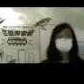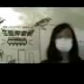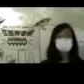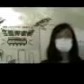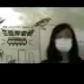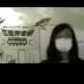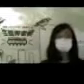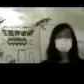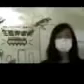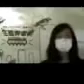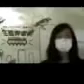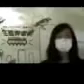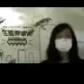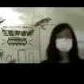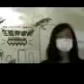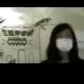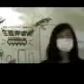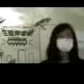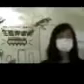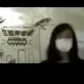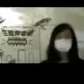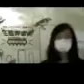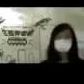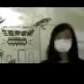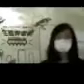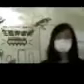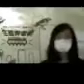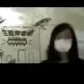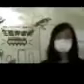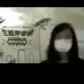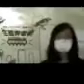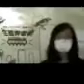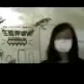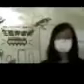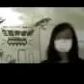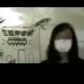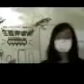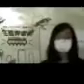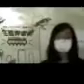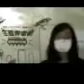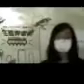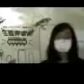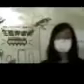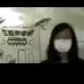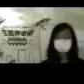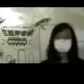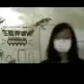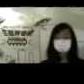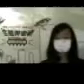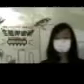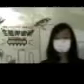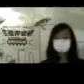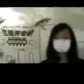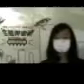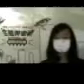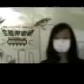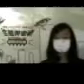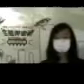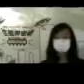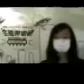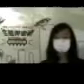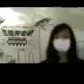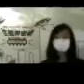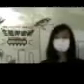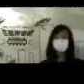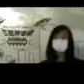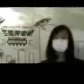石牆咧，咁中間石頭與石頭之間咧，啲水泥沙匠其實有時候會甩咗啦，或者咧有一啲